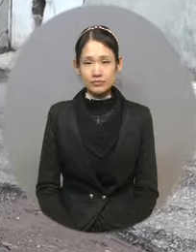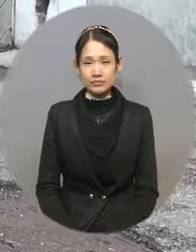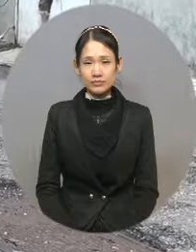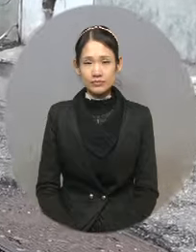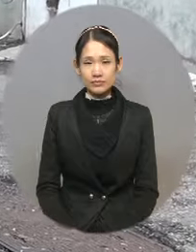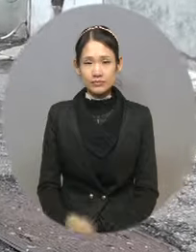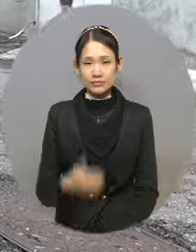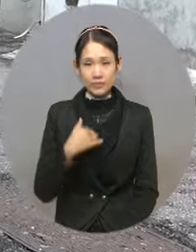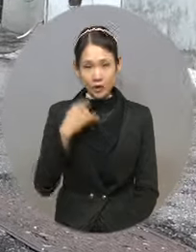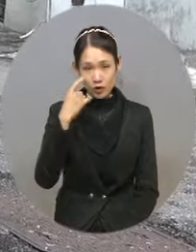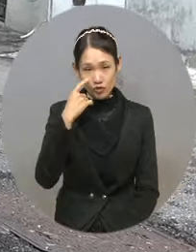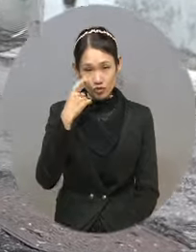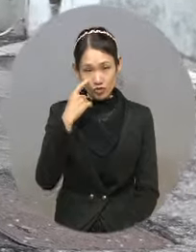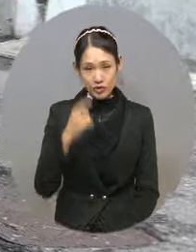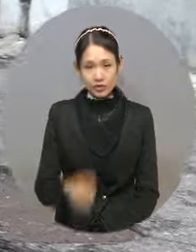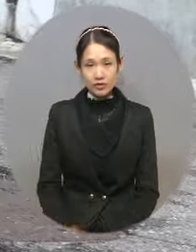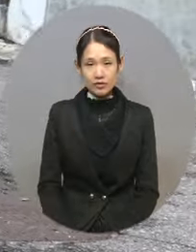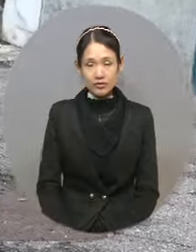저의 눈은